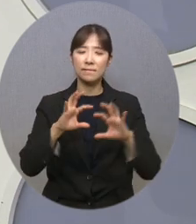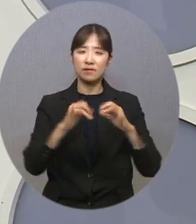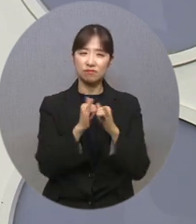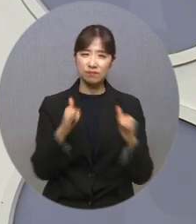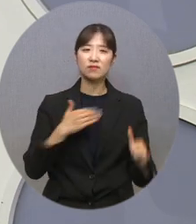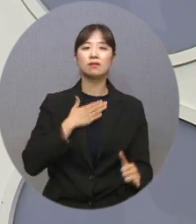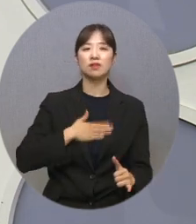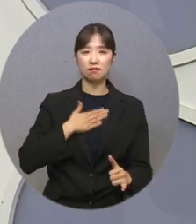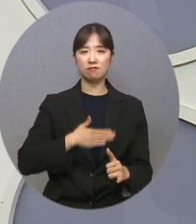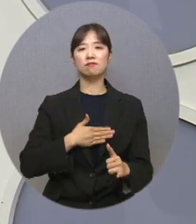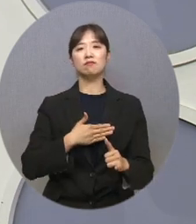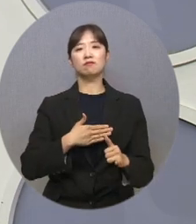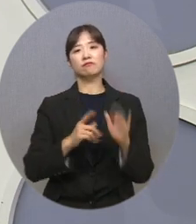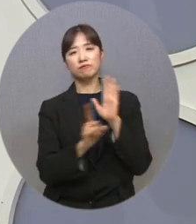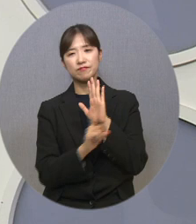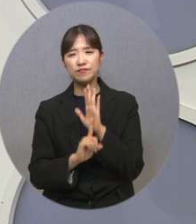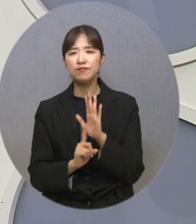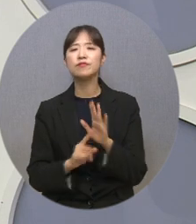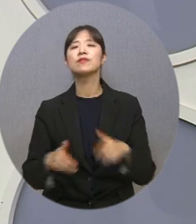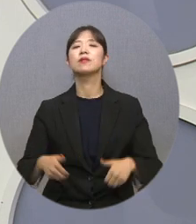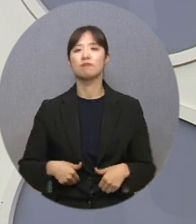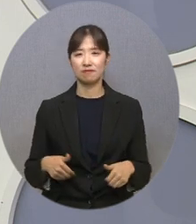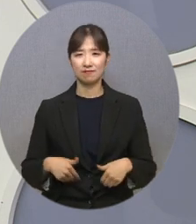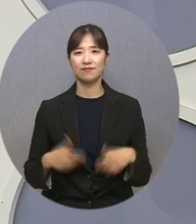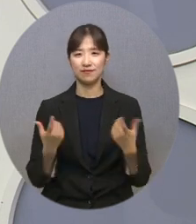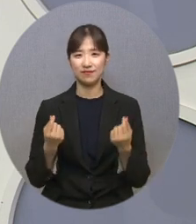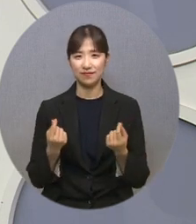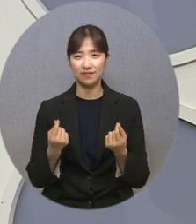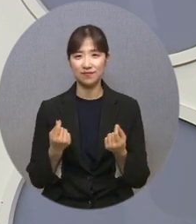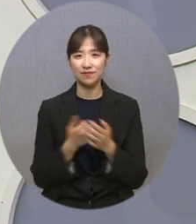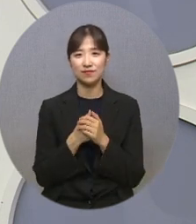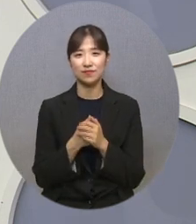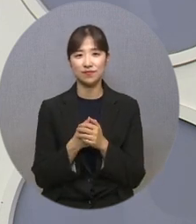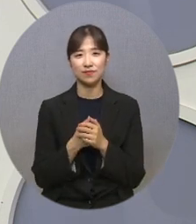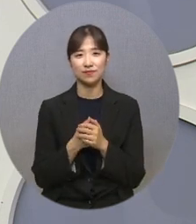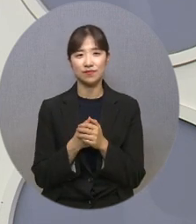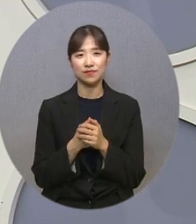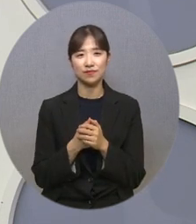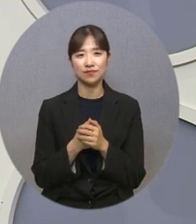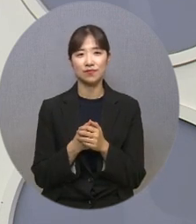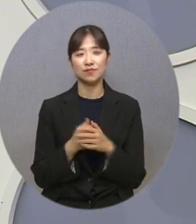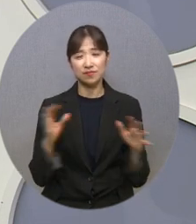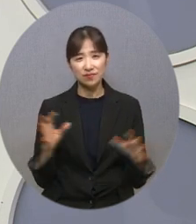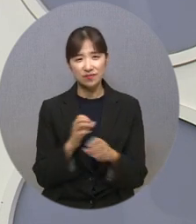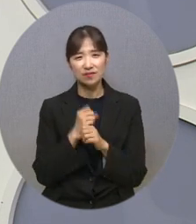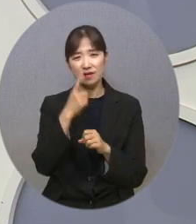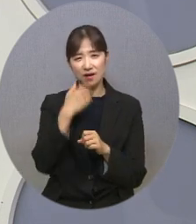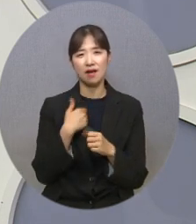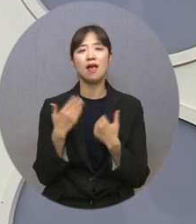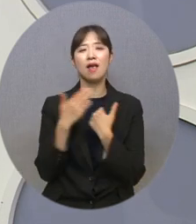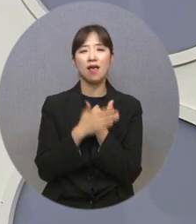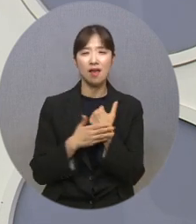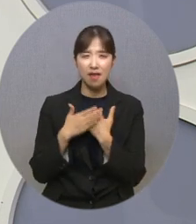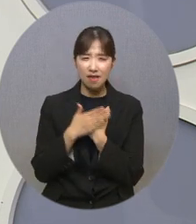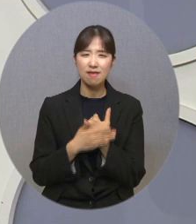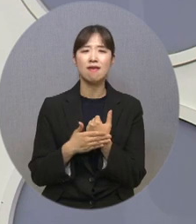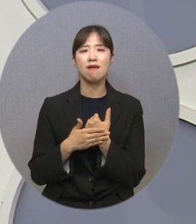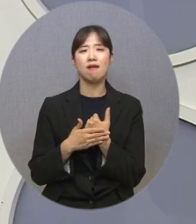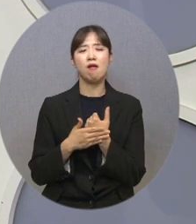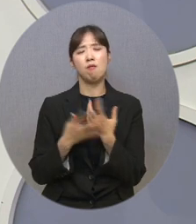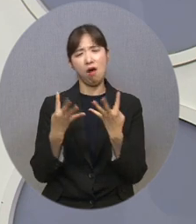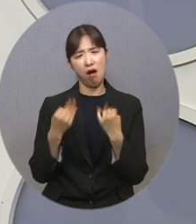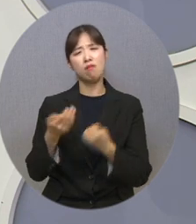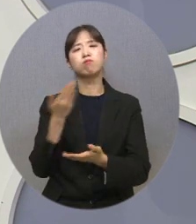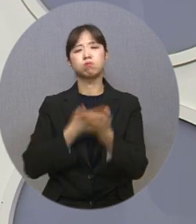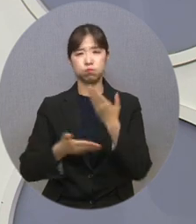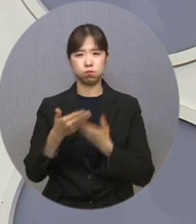알게 해주는 그런 게 필요하겠다 싶은 생각이 들었고요. 한마디로 혜택을 받고 저는 세상을 살았다고 생각해요.